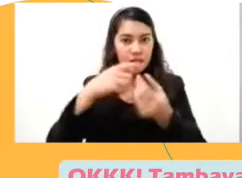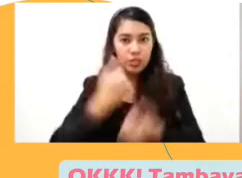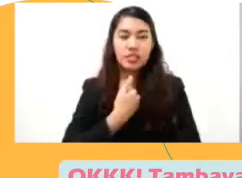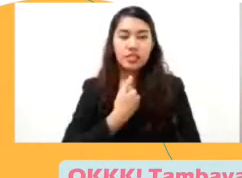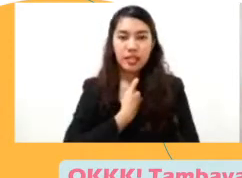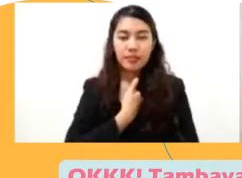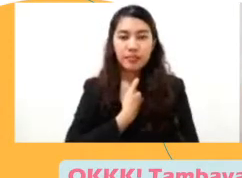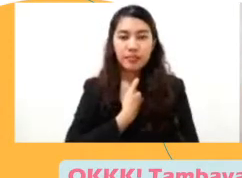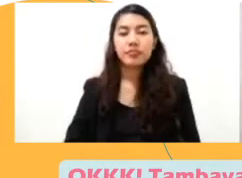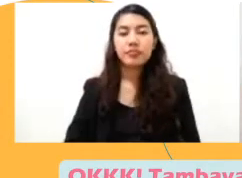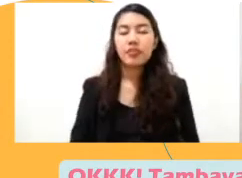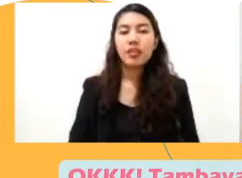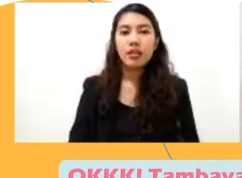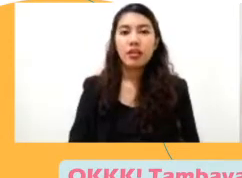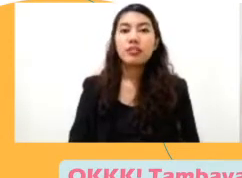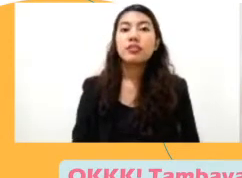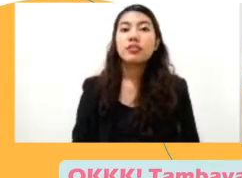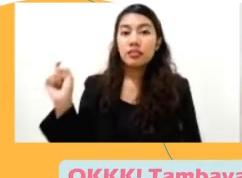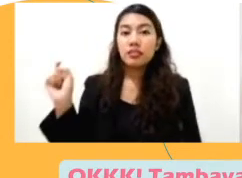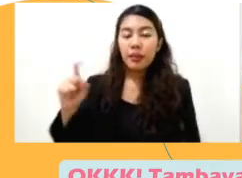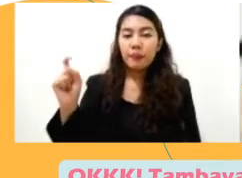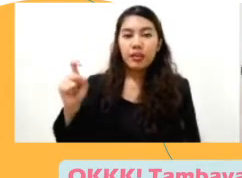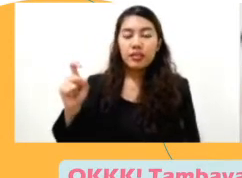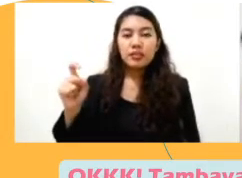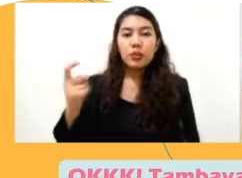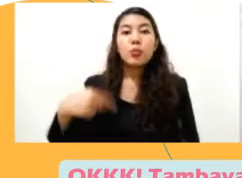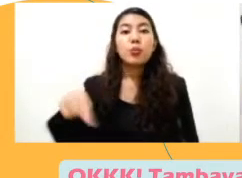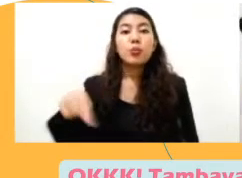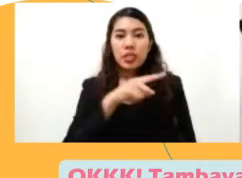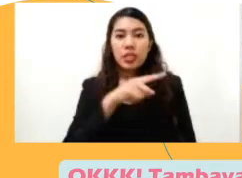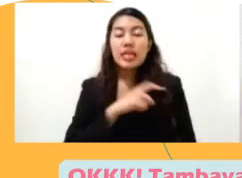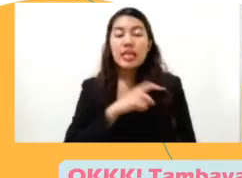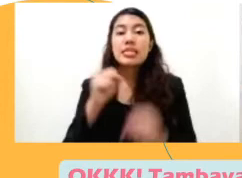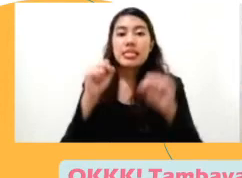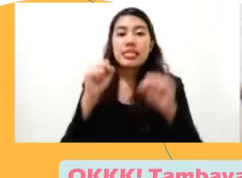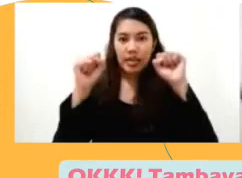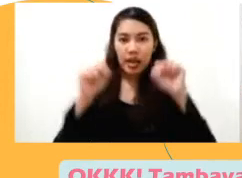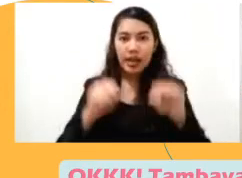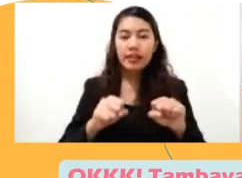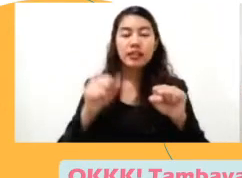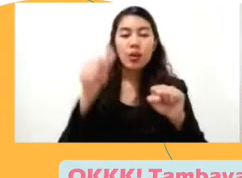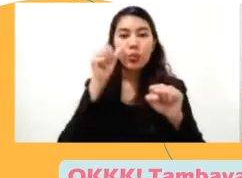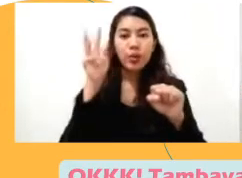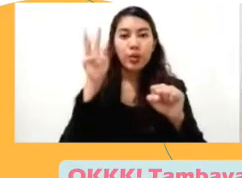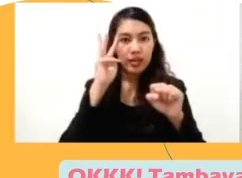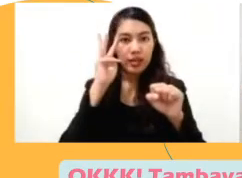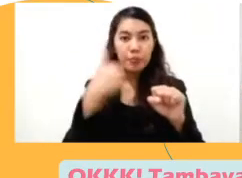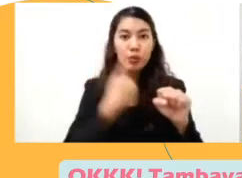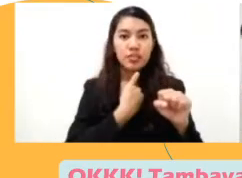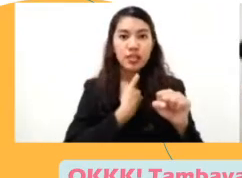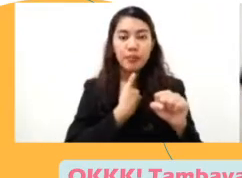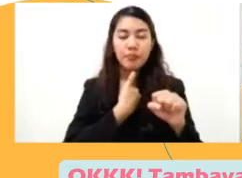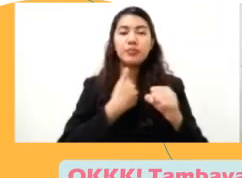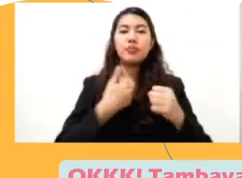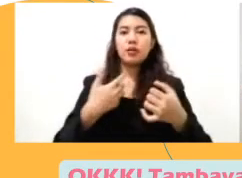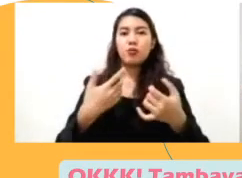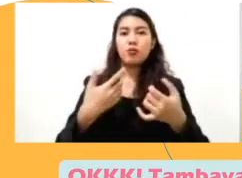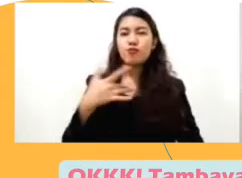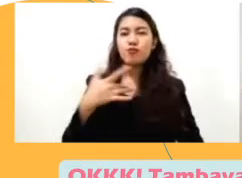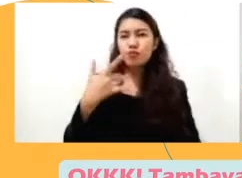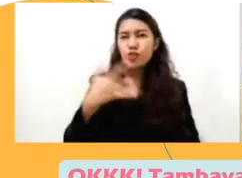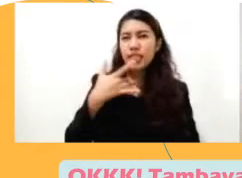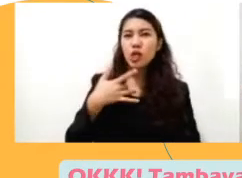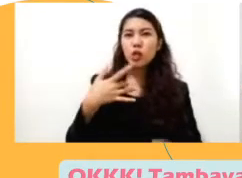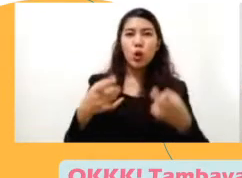kanina, pinapamahalaan natin yung ating mga nararamdaman, yung